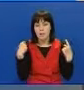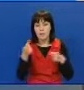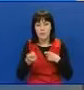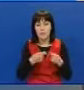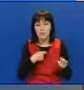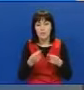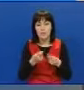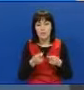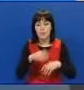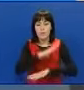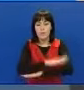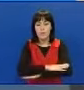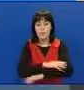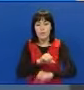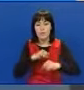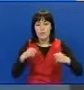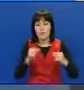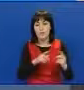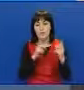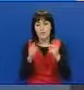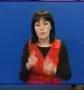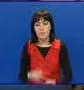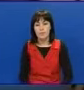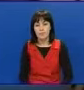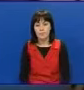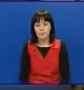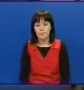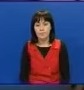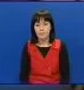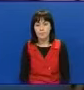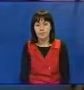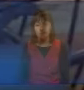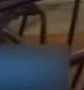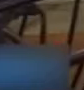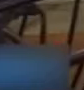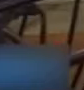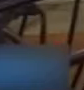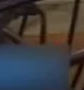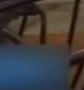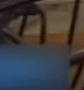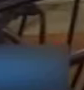департаментінің тәртіптік комиссиясына жіберілді. Айгерім Дәулетбекқызы, Жандос Орынбаев, оңтүстік ақпарат.